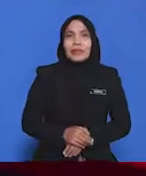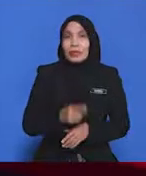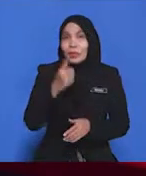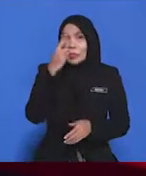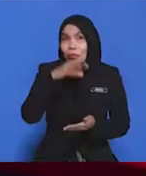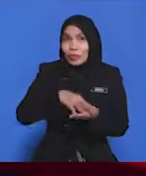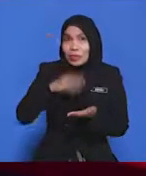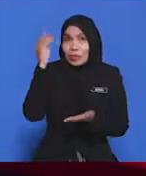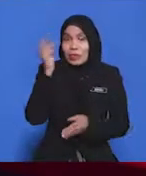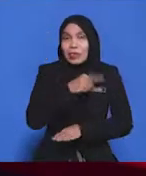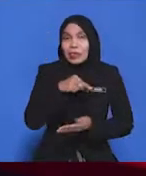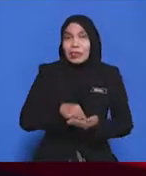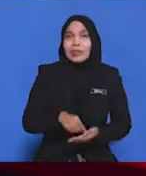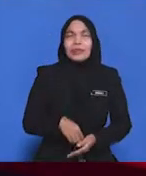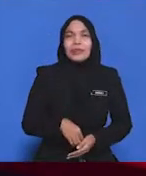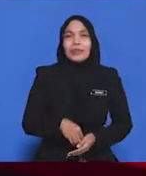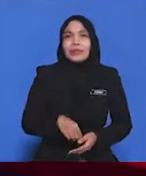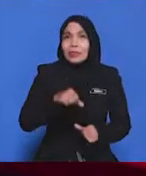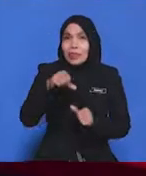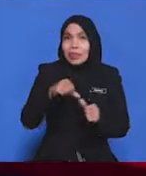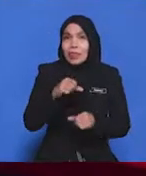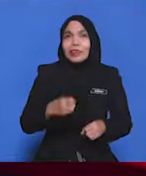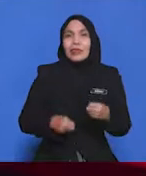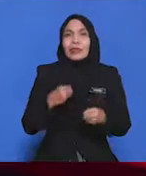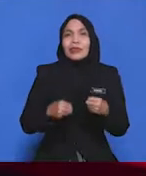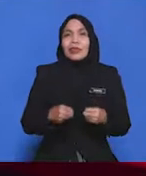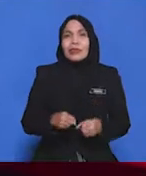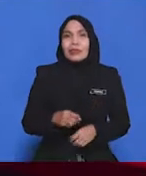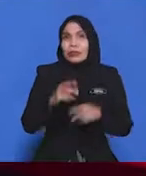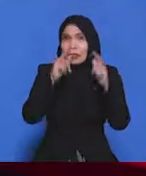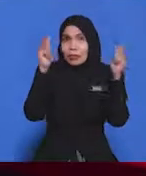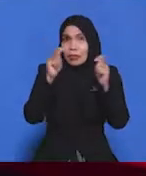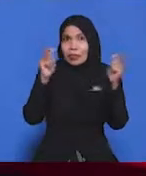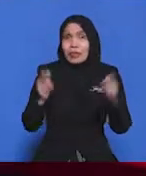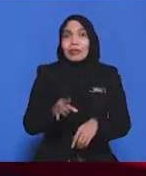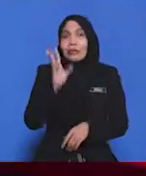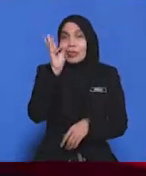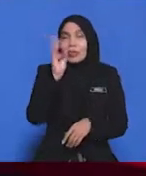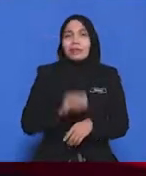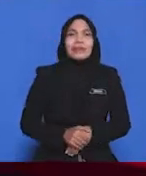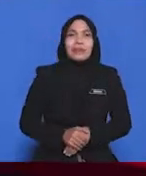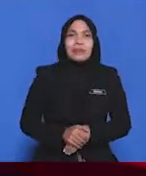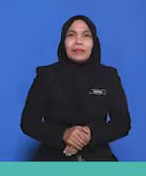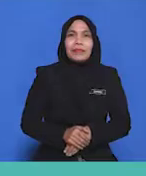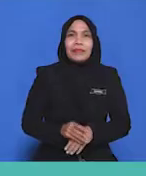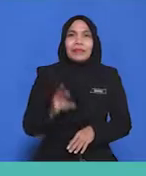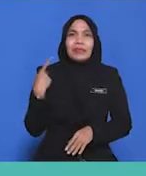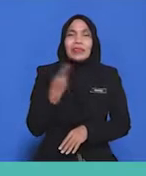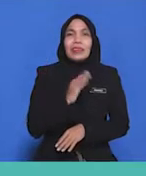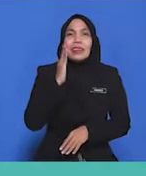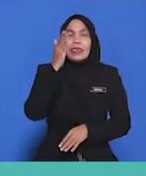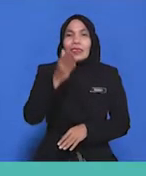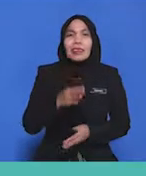mata pelajaran Sains Sukan Tingkatan 6 Semester 1. Kita akan mempelajari